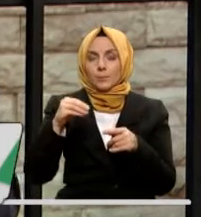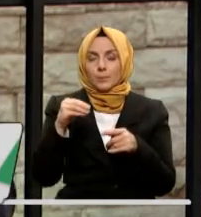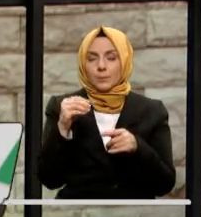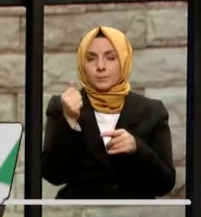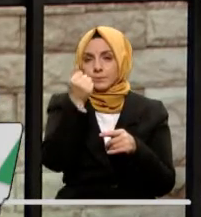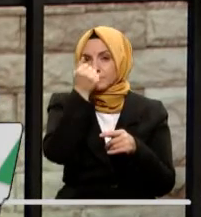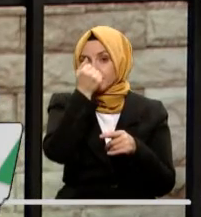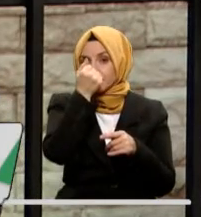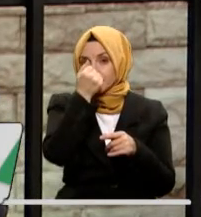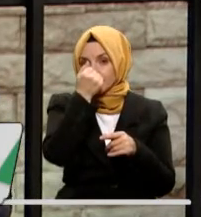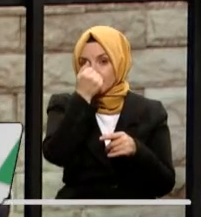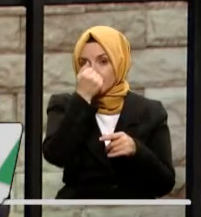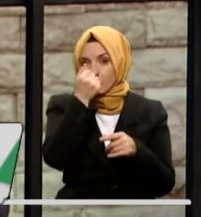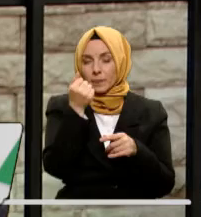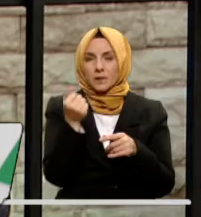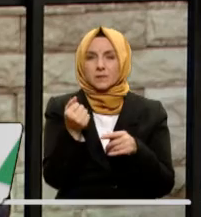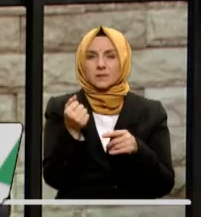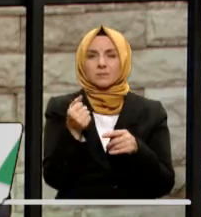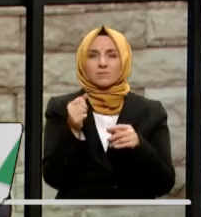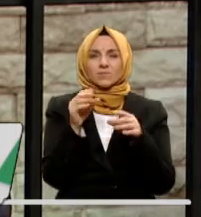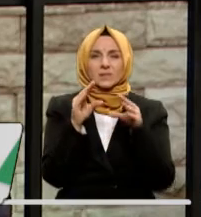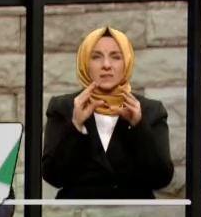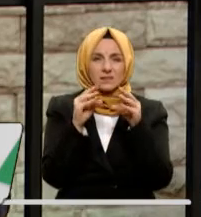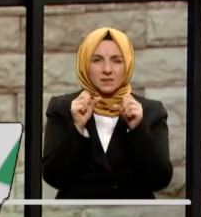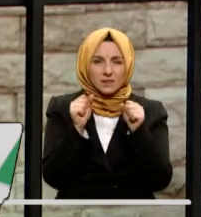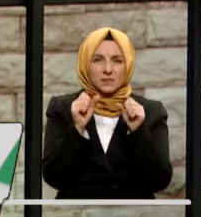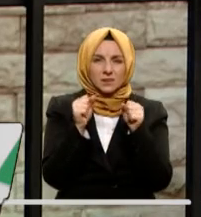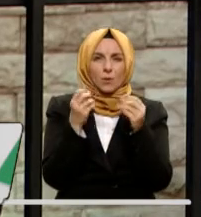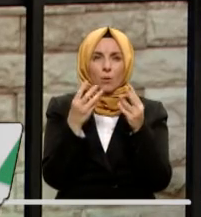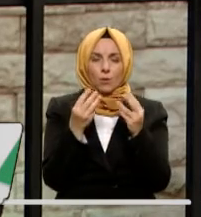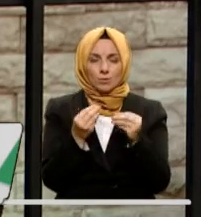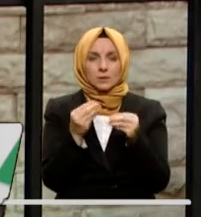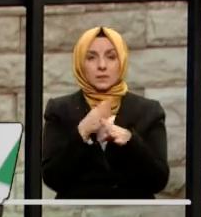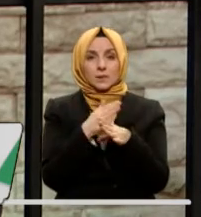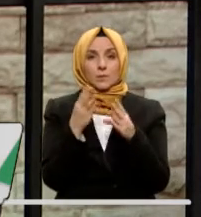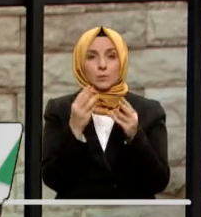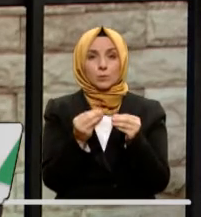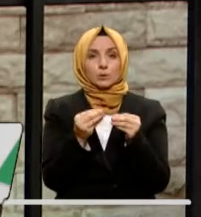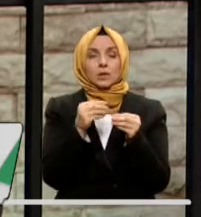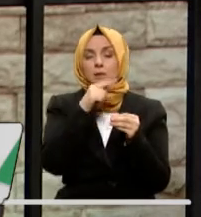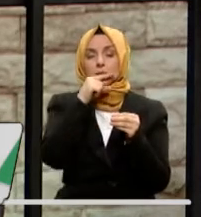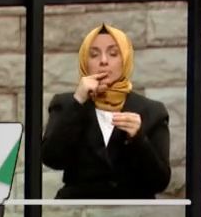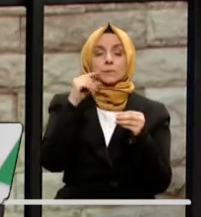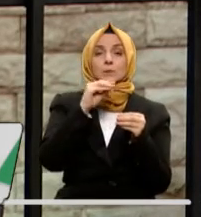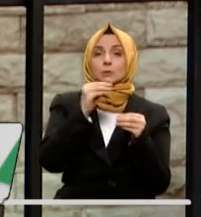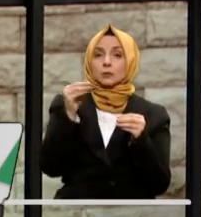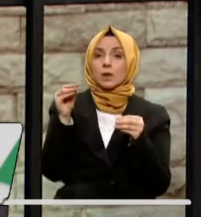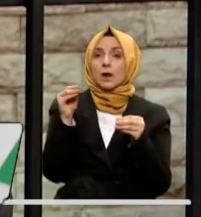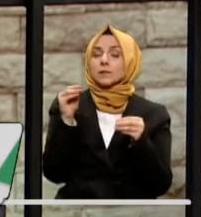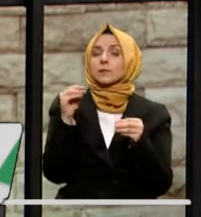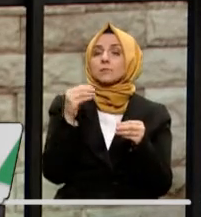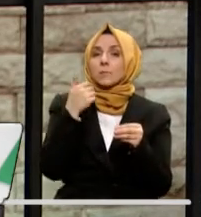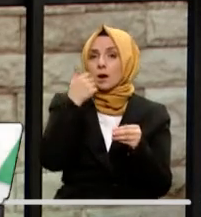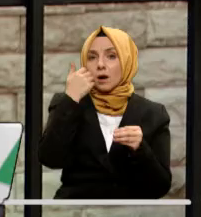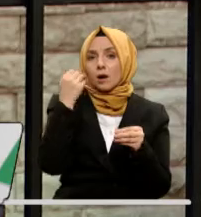faktörlerini yoğun olarak içeren bunun yanında eritrosit süspansiyonu kırmızı Yüceler alyuvarlar esas olarak oksijen taşıma